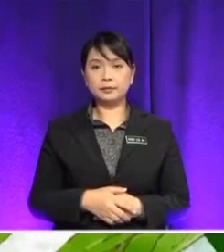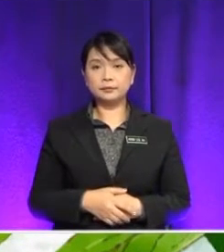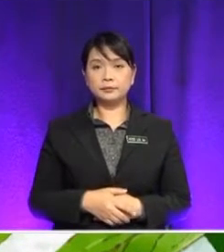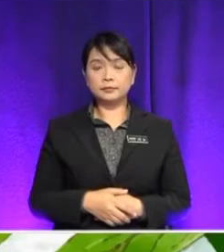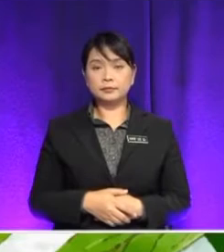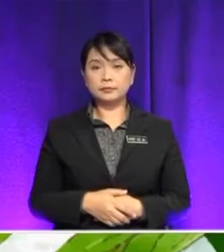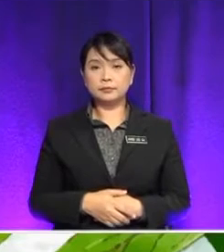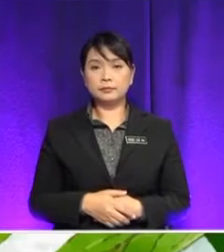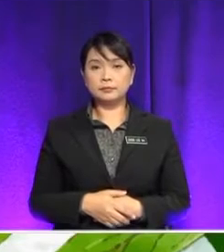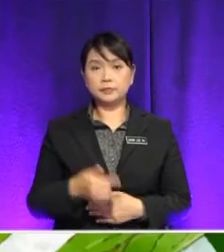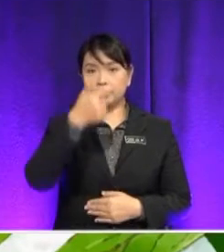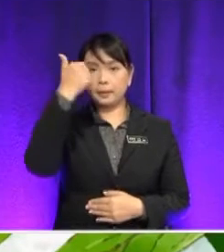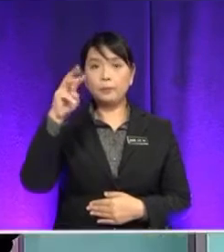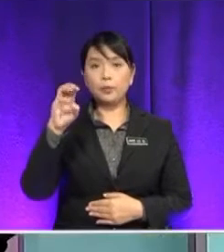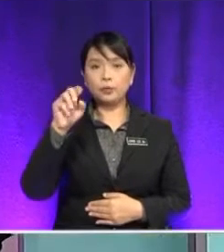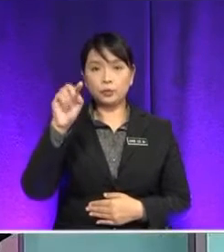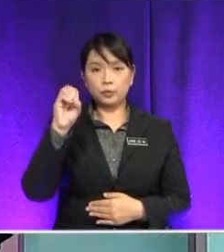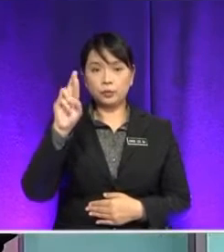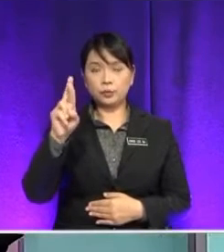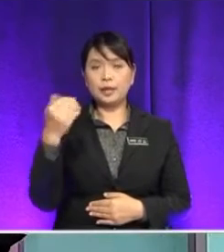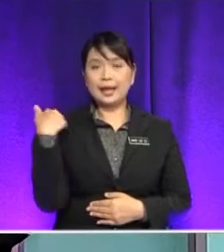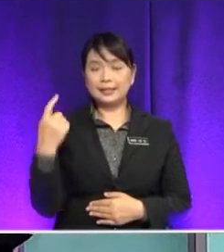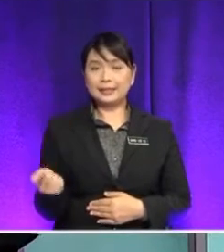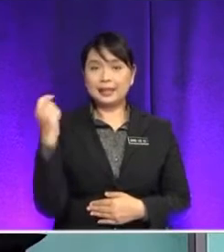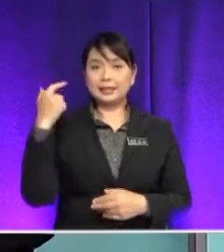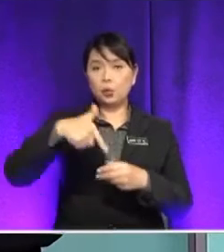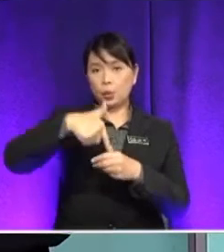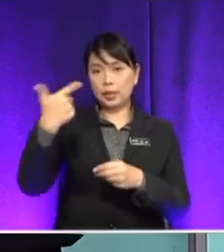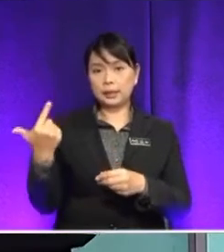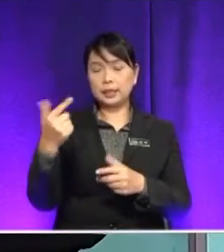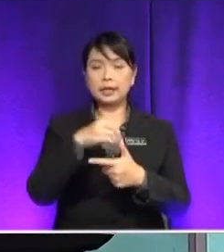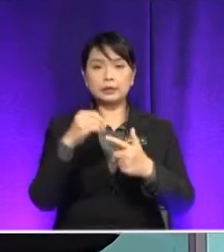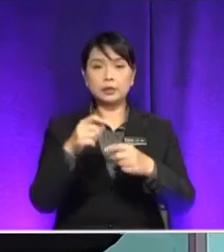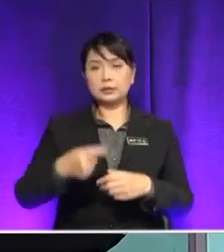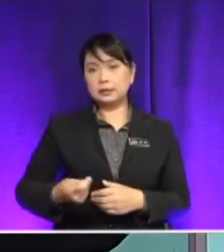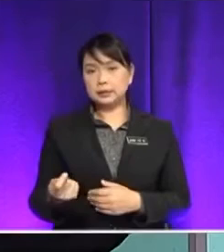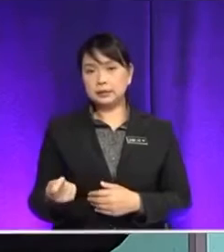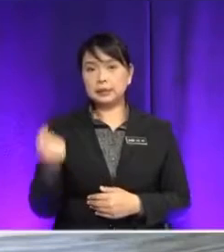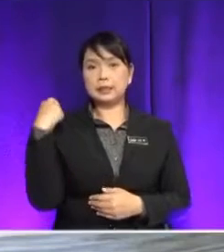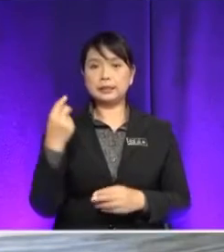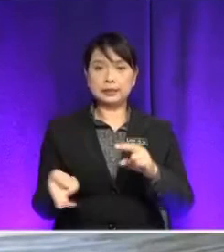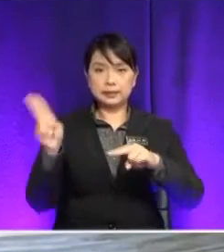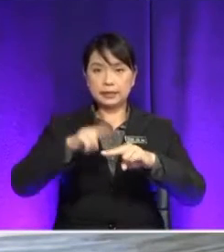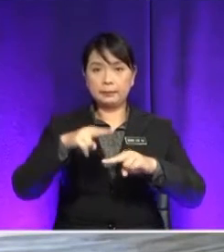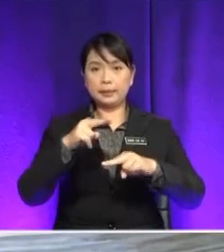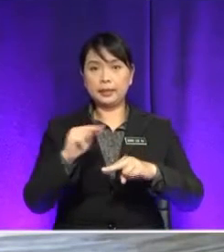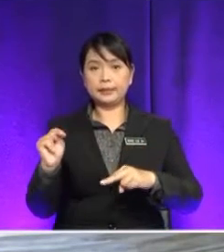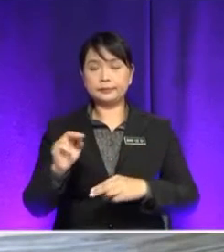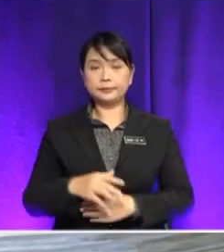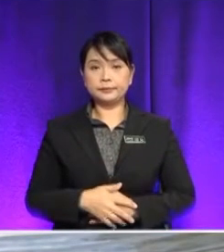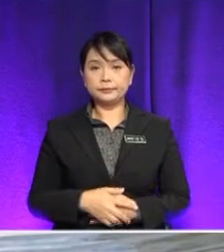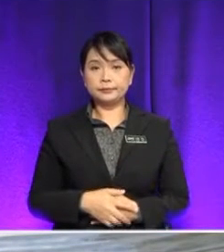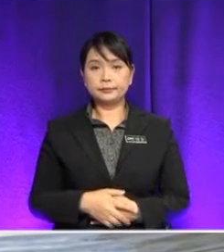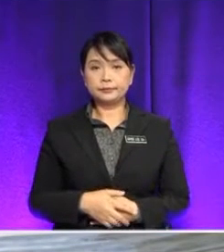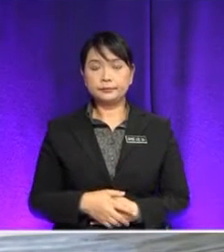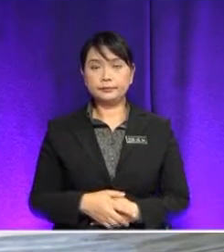luar aneh yakni naga tambahan kepada spring berkenaan Oke moto itu merupakan tenaga apabila motto bergetar maka